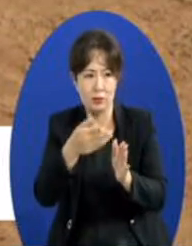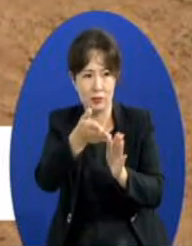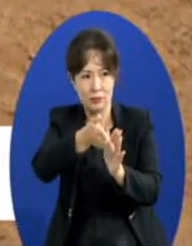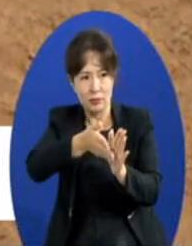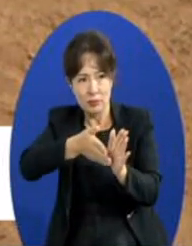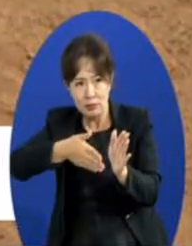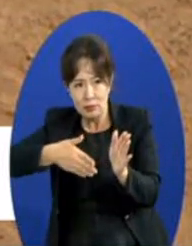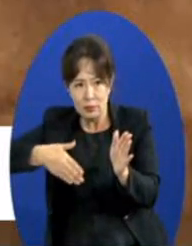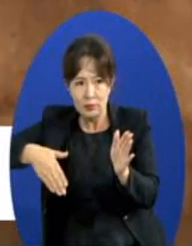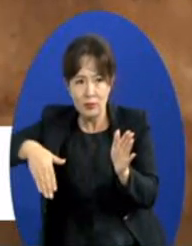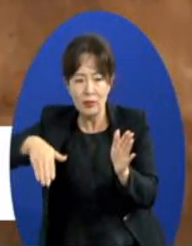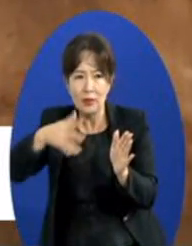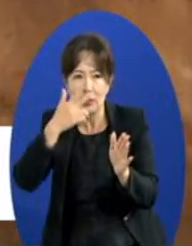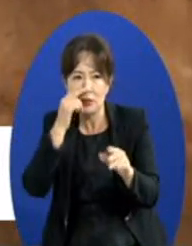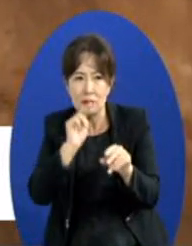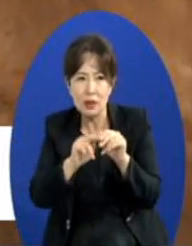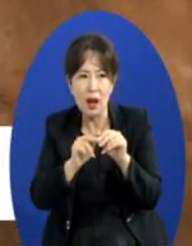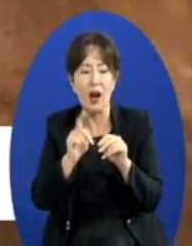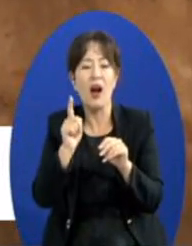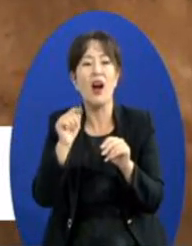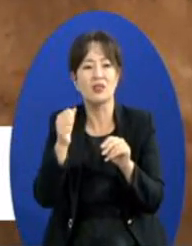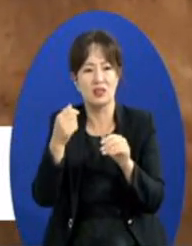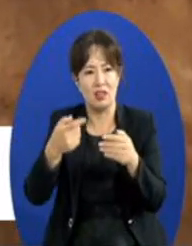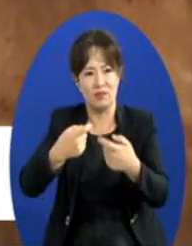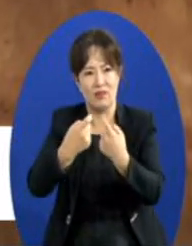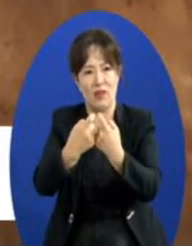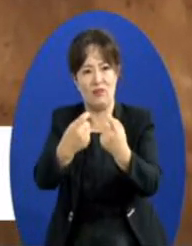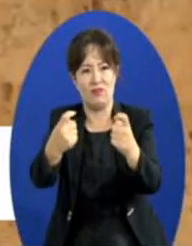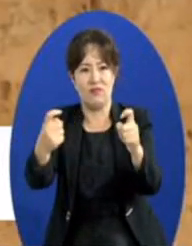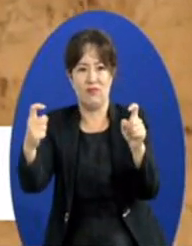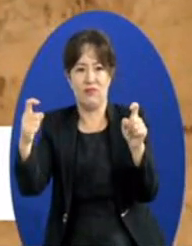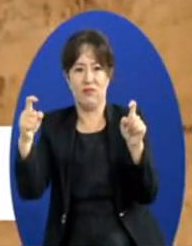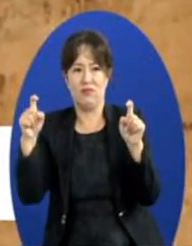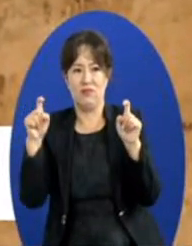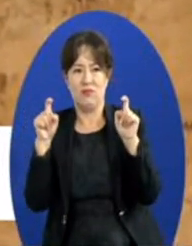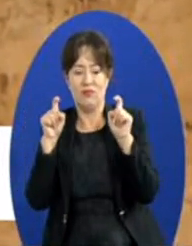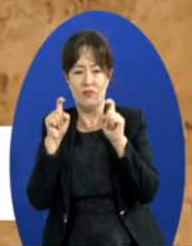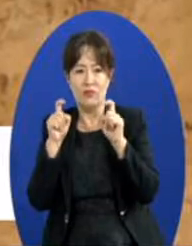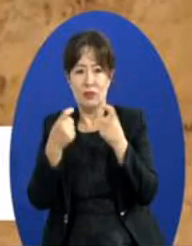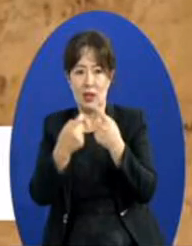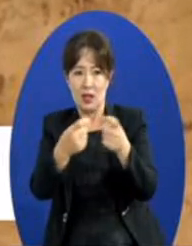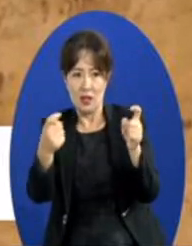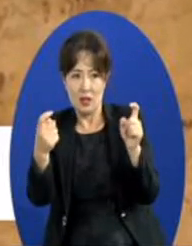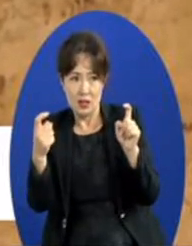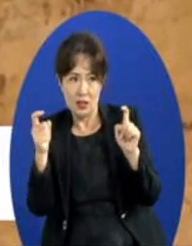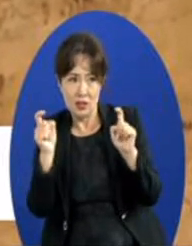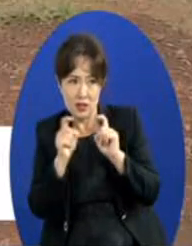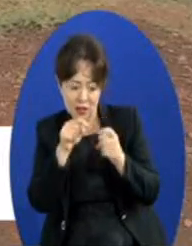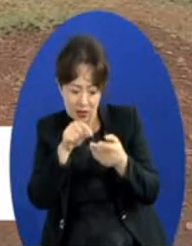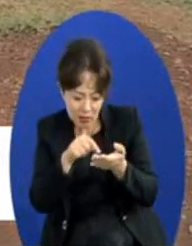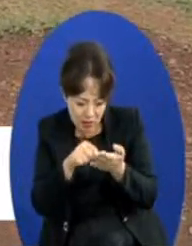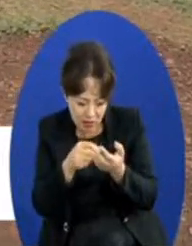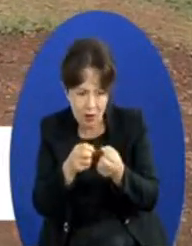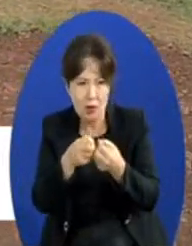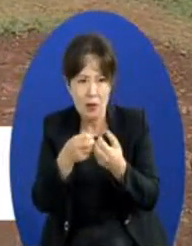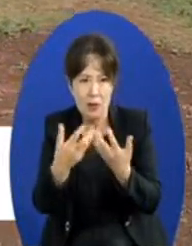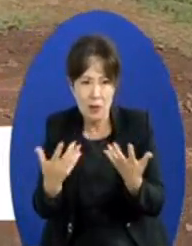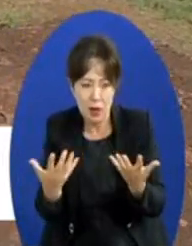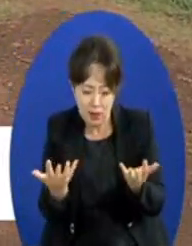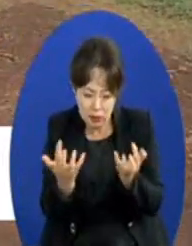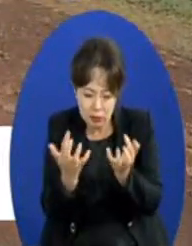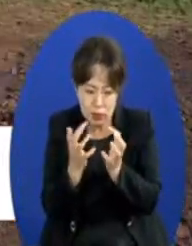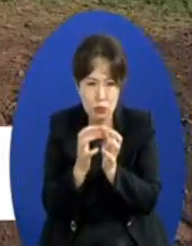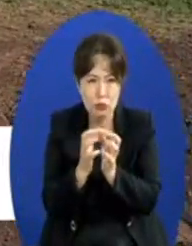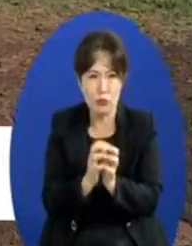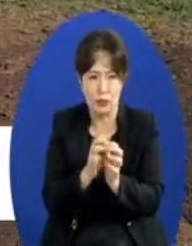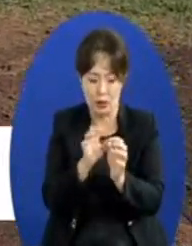тодруулах зорилгоор малцсан. Энэ жижигхэн одоо 7 метрийн өргөн дотроос нөө тэнгэрийн хүү шаны гүсэн бичгтэй баар л одоо 100 гаруй ашиг хангаханад нэр эвлэх юм